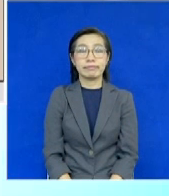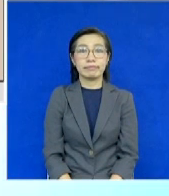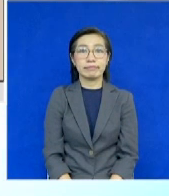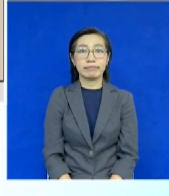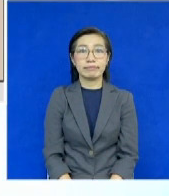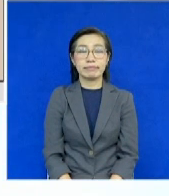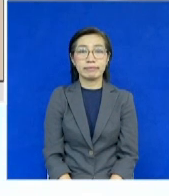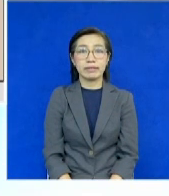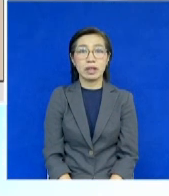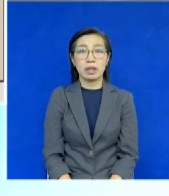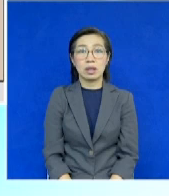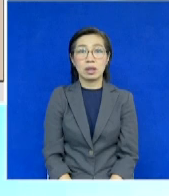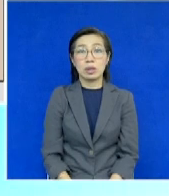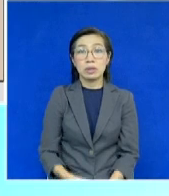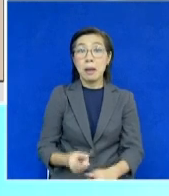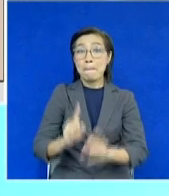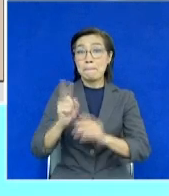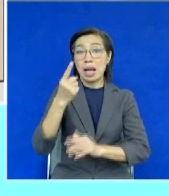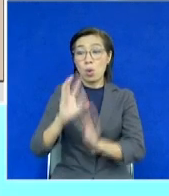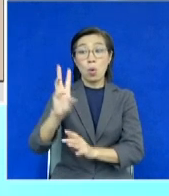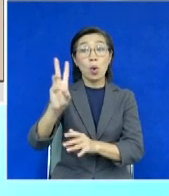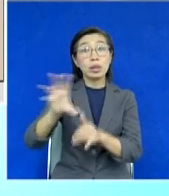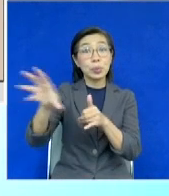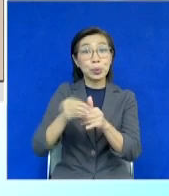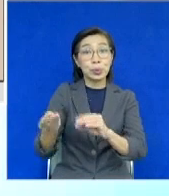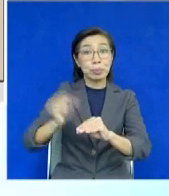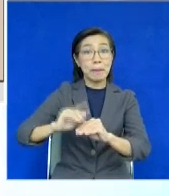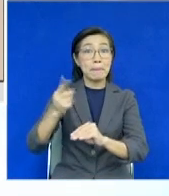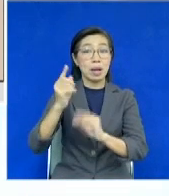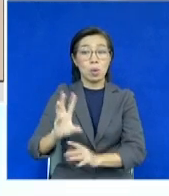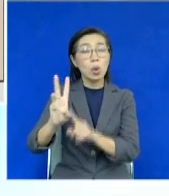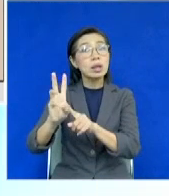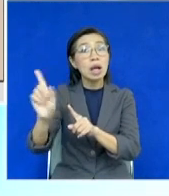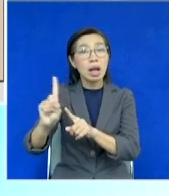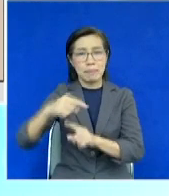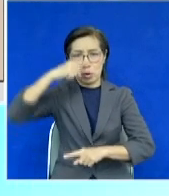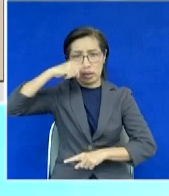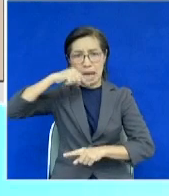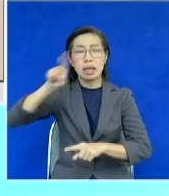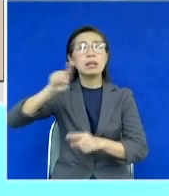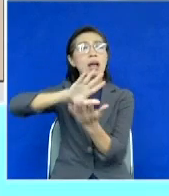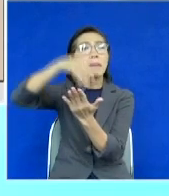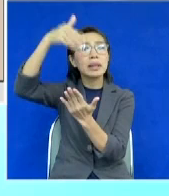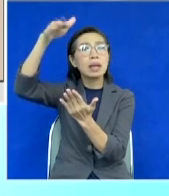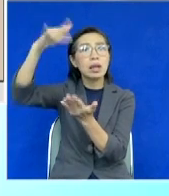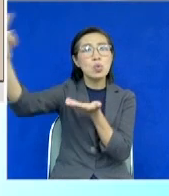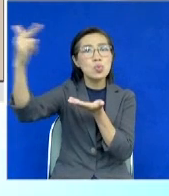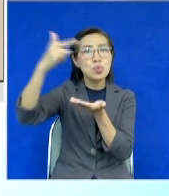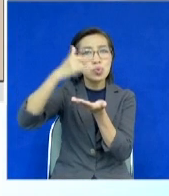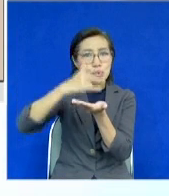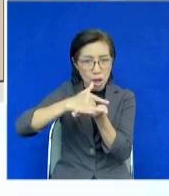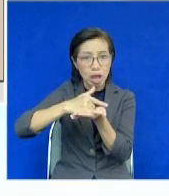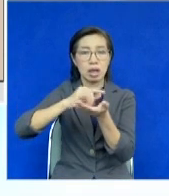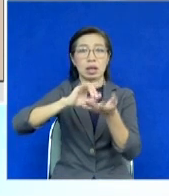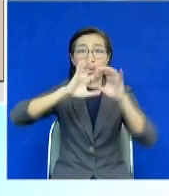รายละเอียดของผู้ป่วยรายใหม่ในไทยวันนี้นะคะผู้ป่วยทั้ง6รายค่ะเป็นคนไทยที่เดินทางกลับมาจากต่างประเทศ